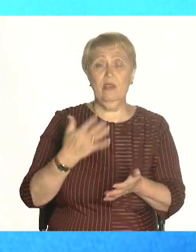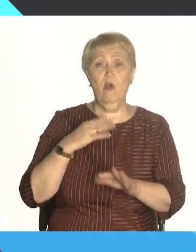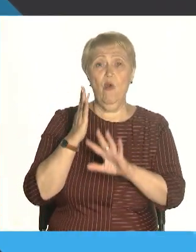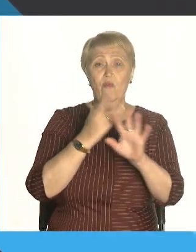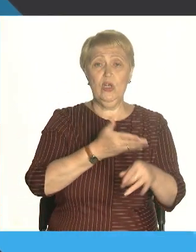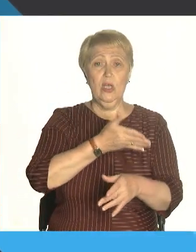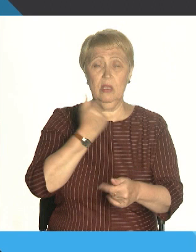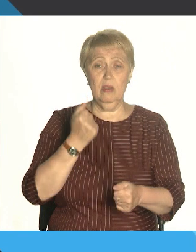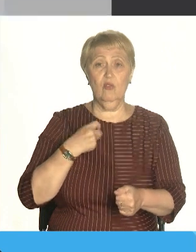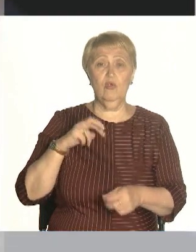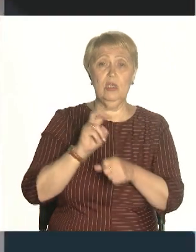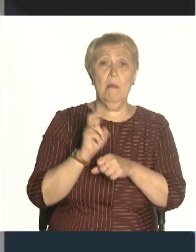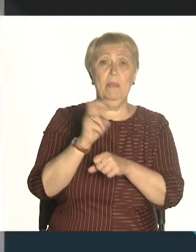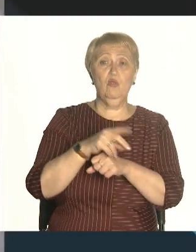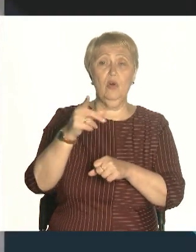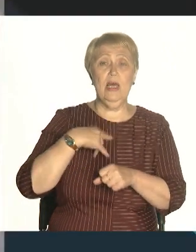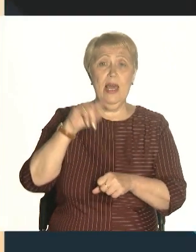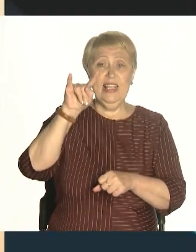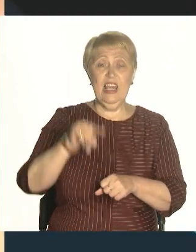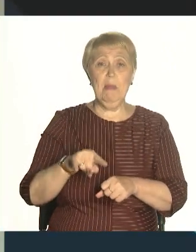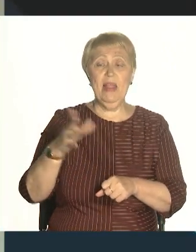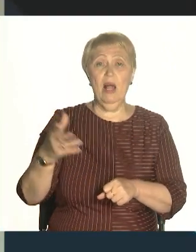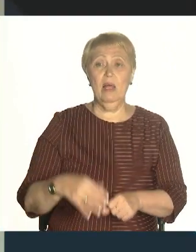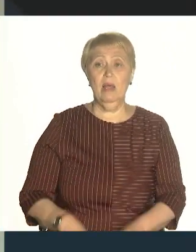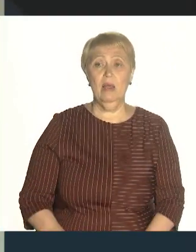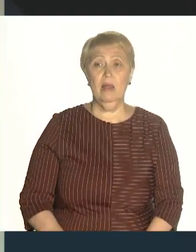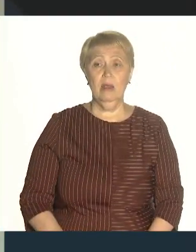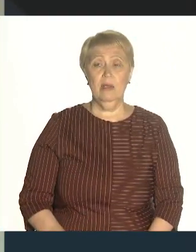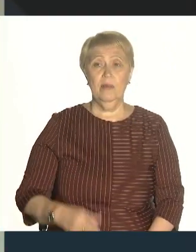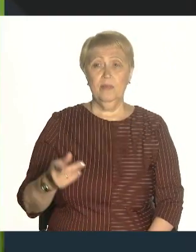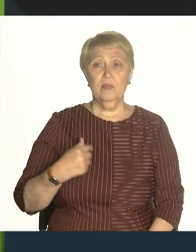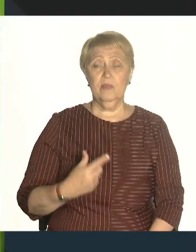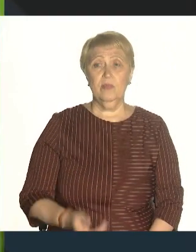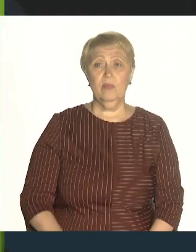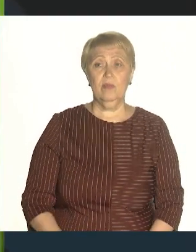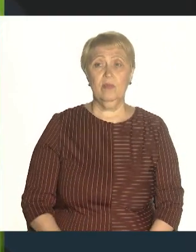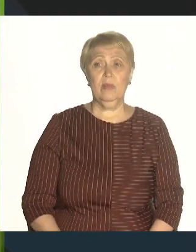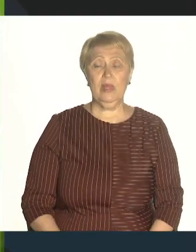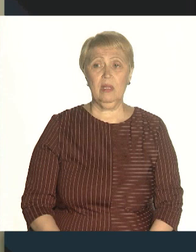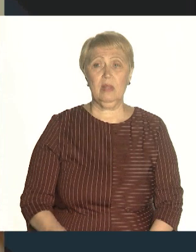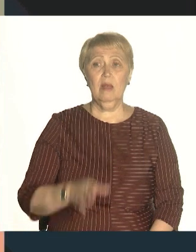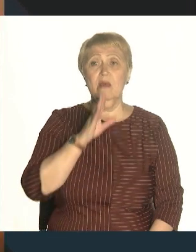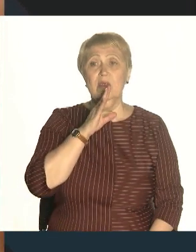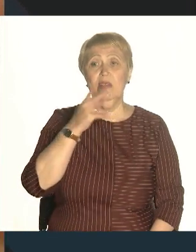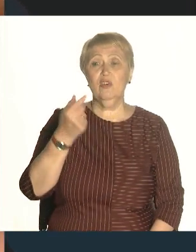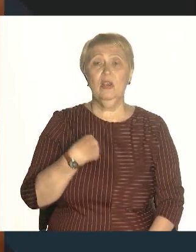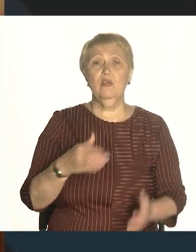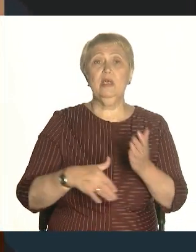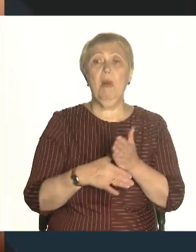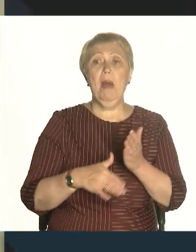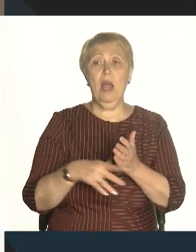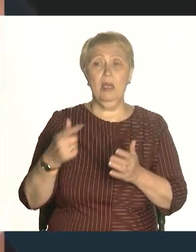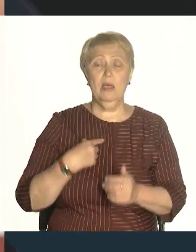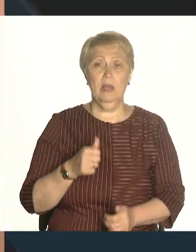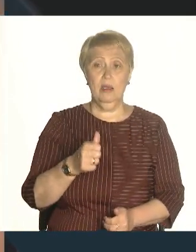к терминалам, которые отдельно, скажем так, в отдельную зону выделены, и там ходит, как правило, там девушка приятная, либо молодой человек там в